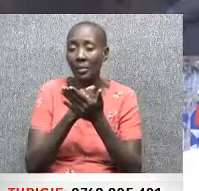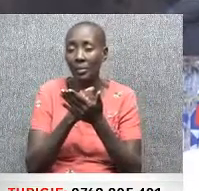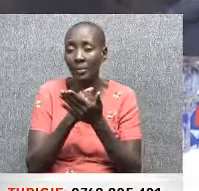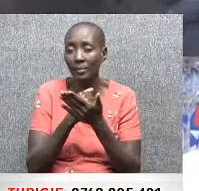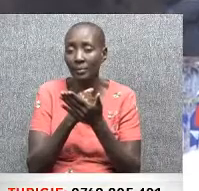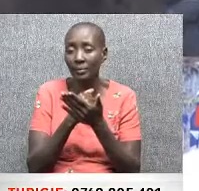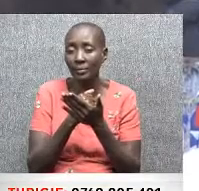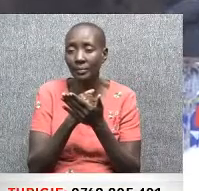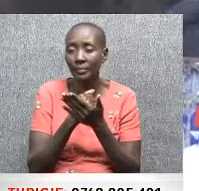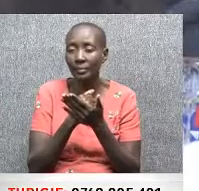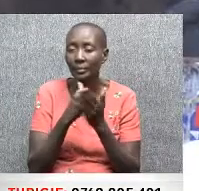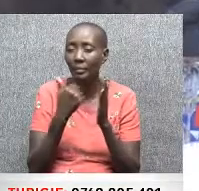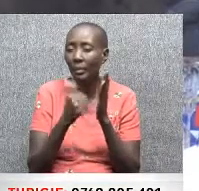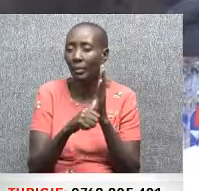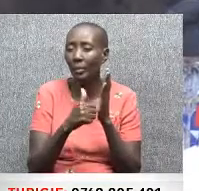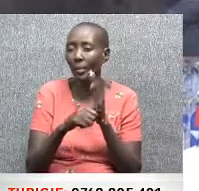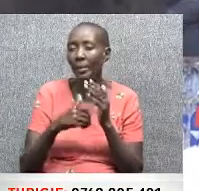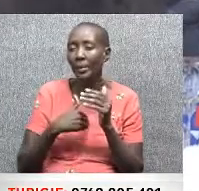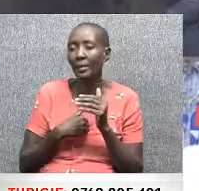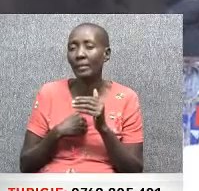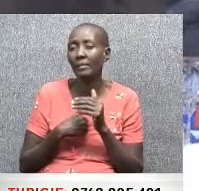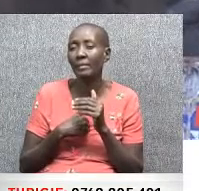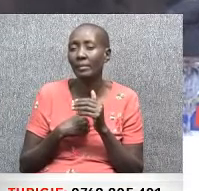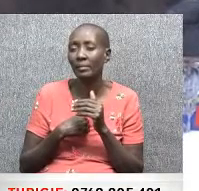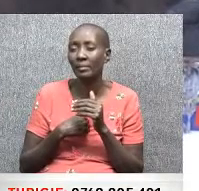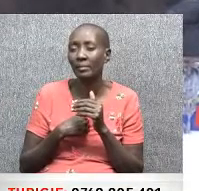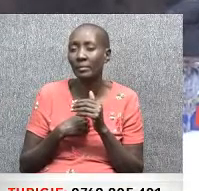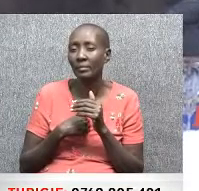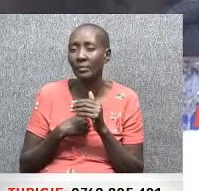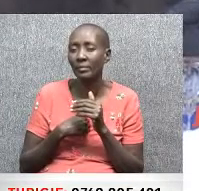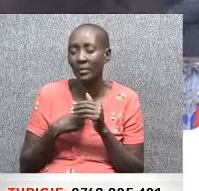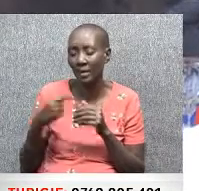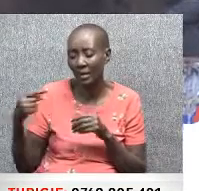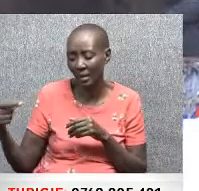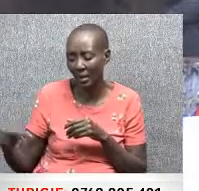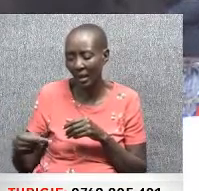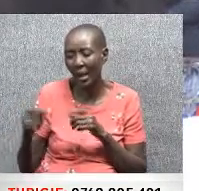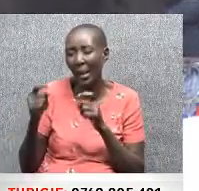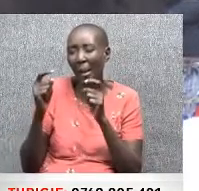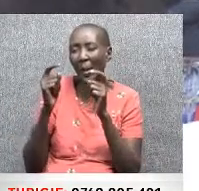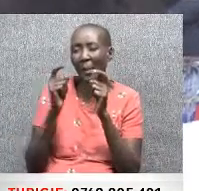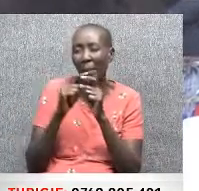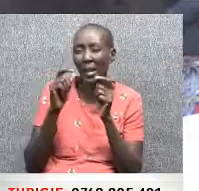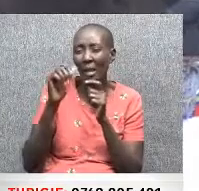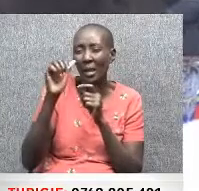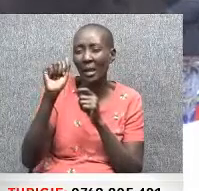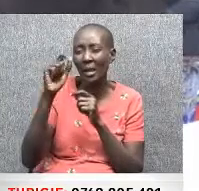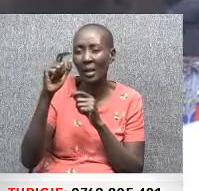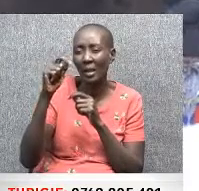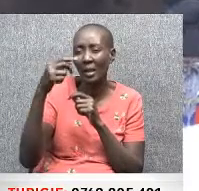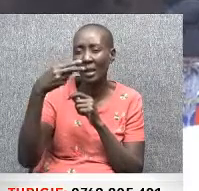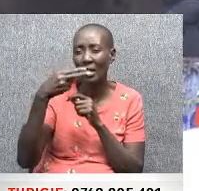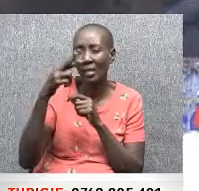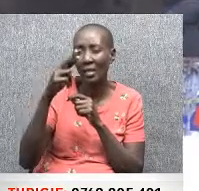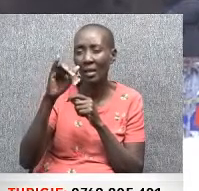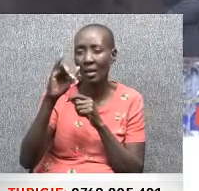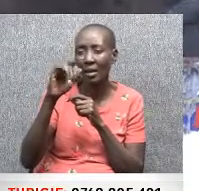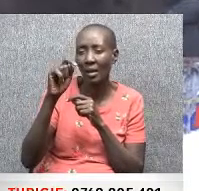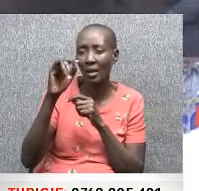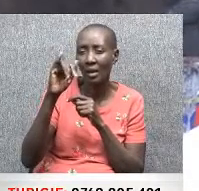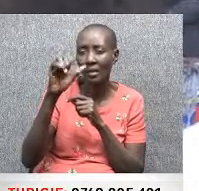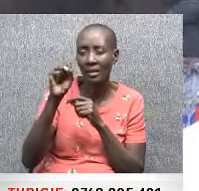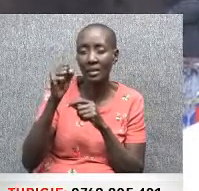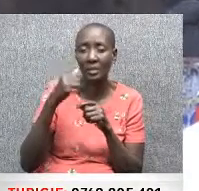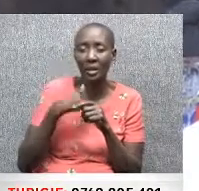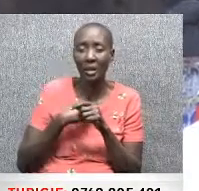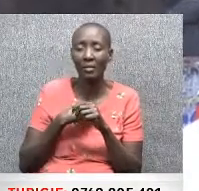Na niko na shida. Mguu inaniuma. Arthritis nimepata.